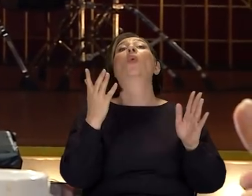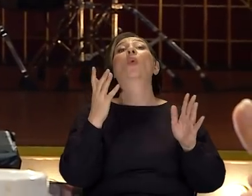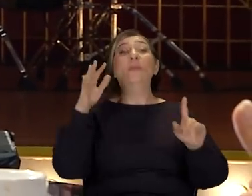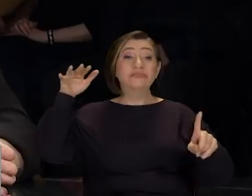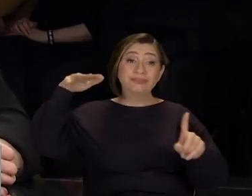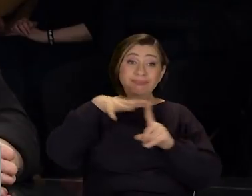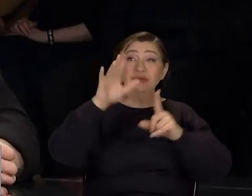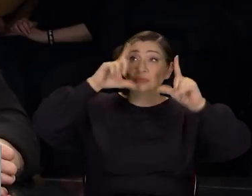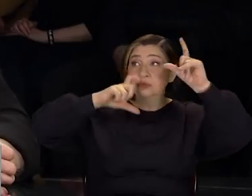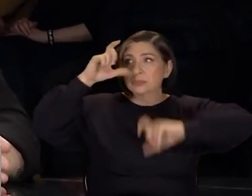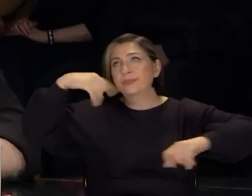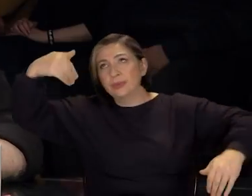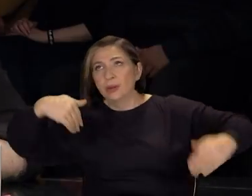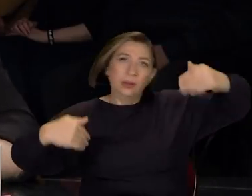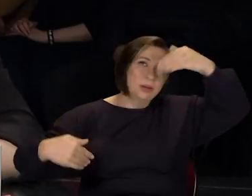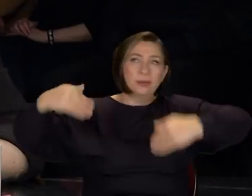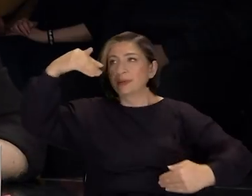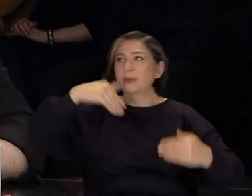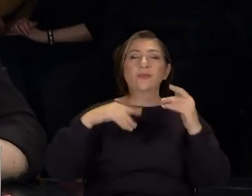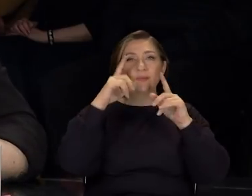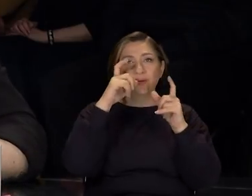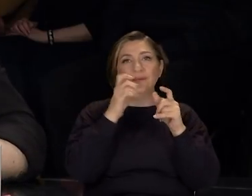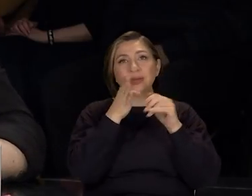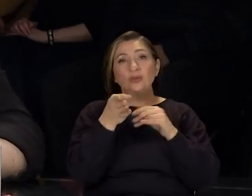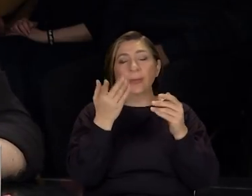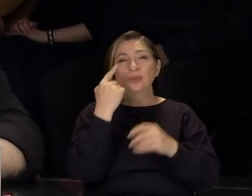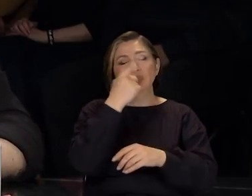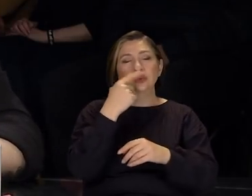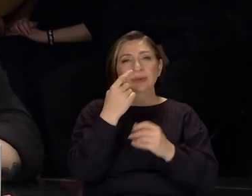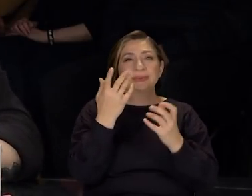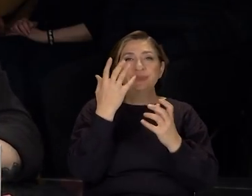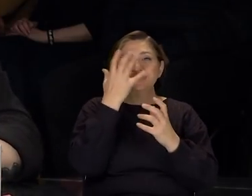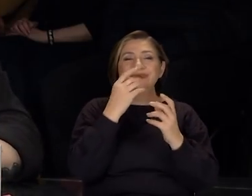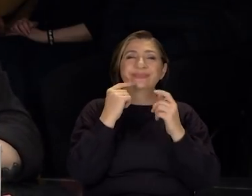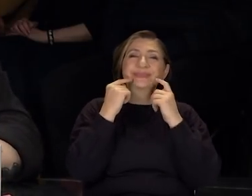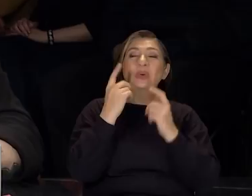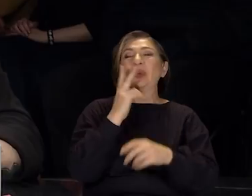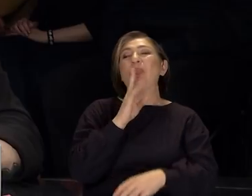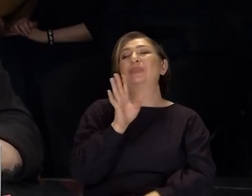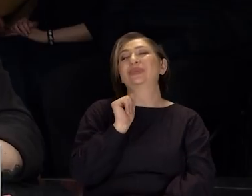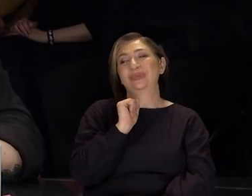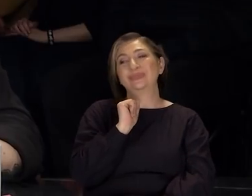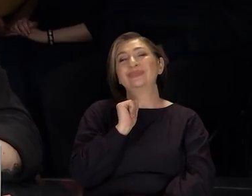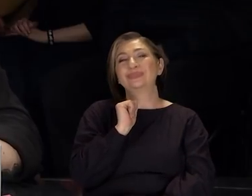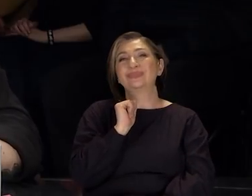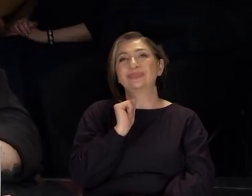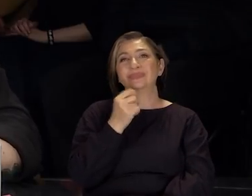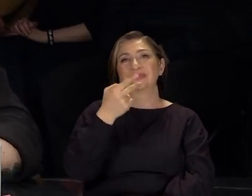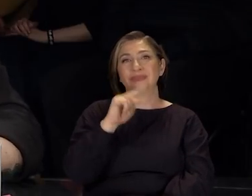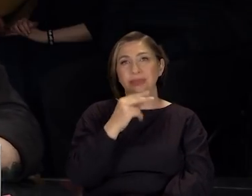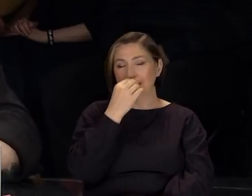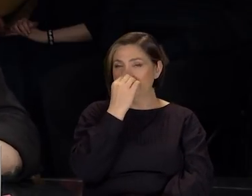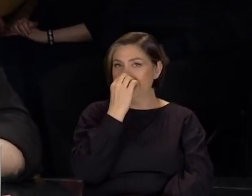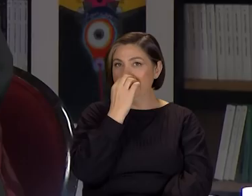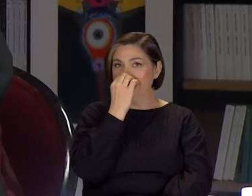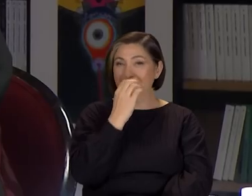şey yok. Hiç de olmuyor. Yani tamam fotoğrafa çıkıyorsunuz. Suratınız şey oluyor bir gülmemiş. Evet. Altına ya yorumlar. Ya ben şeyi kabul